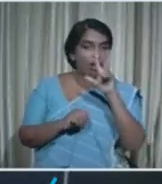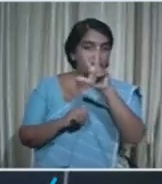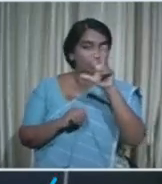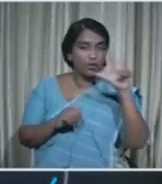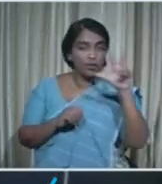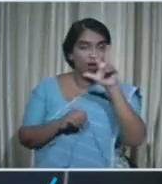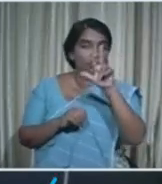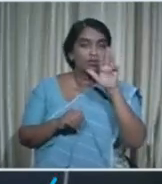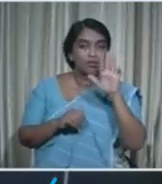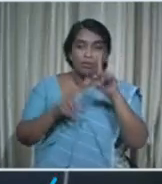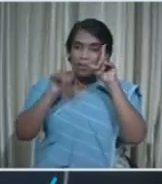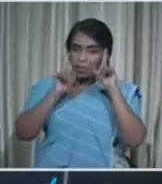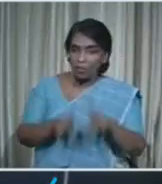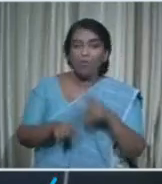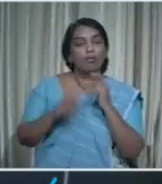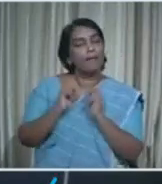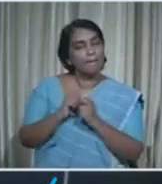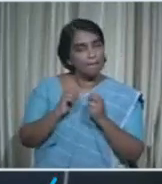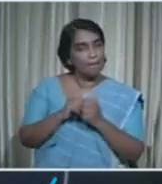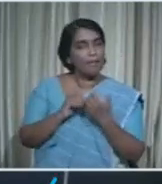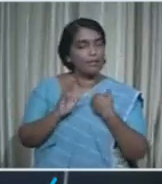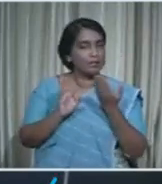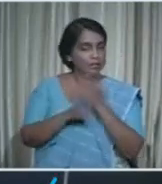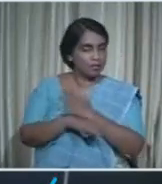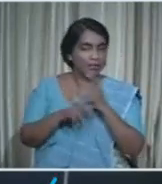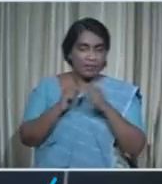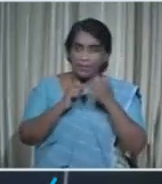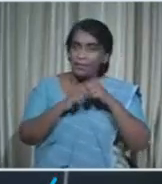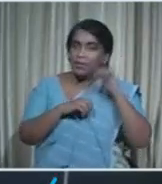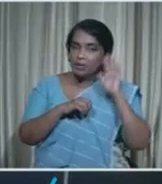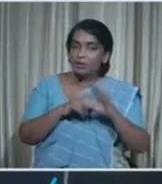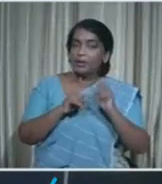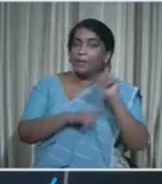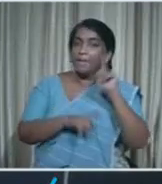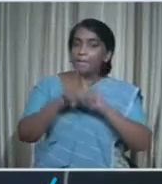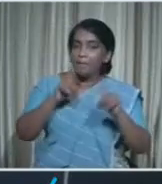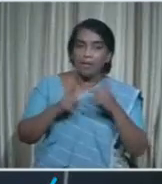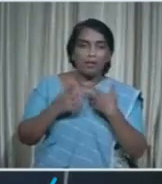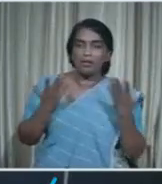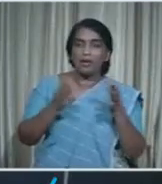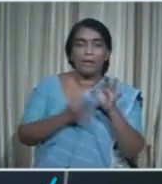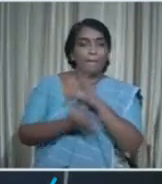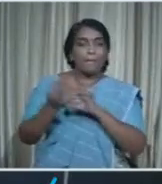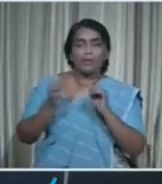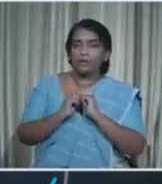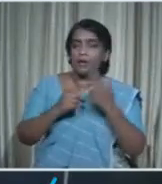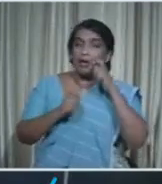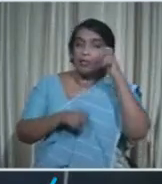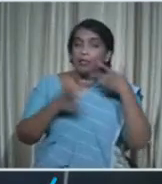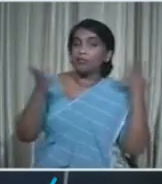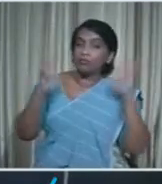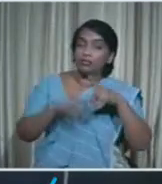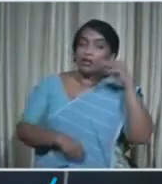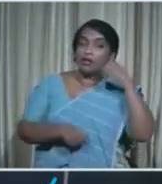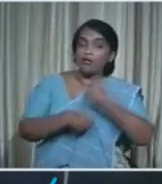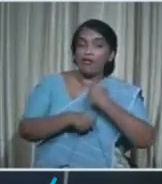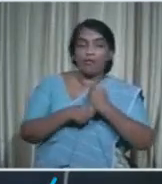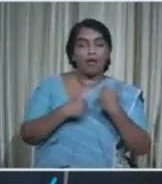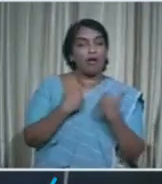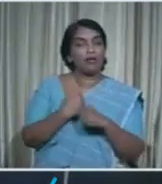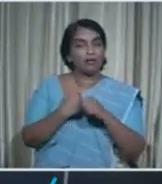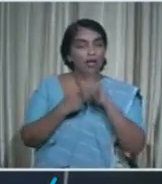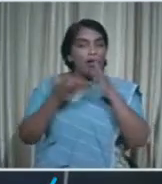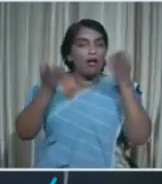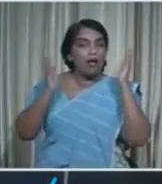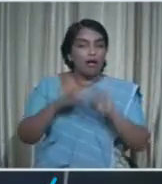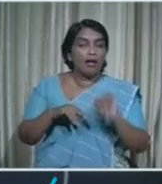काल सीमा मेवेन मे कार्य अक्तम कर कथानायक सिद्ध होने पार्लमेंट तो ओण्या प्रजातंत्रवादी ओण्या जनता रैलिंग अभी आंड खद मुकी हुआ अवसाने